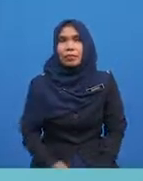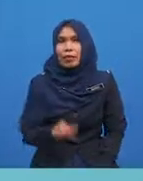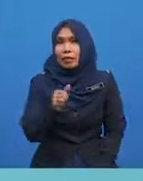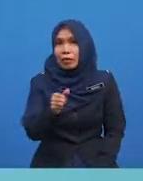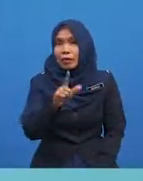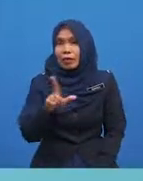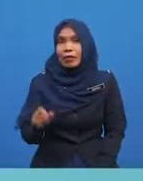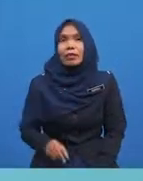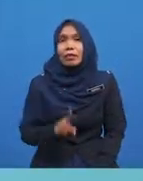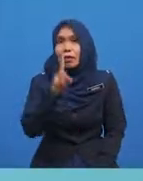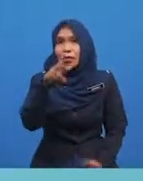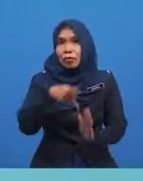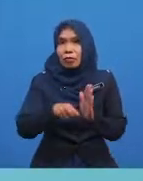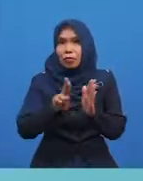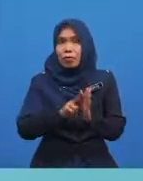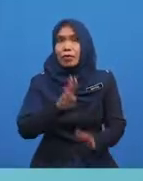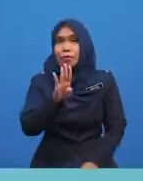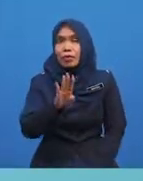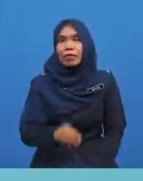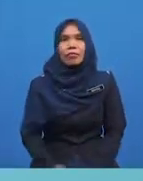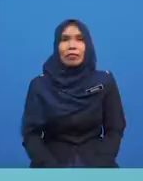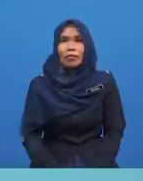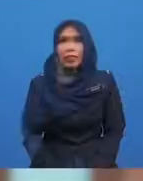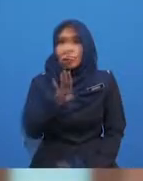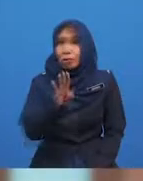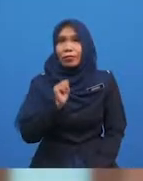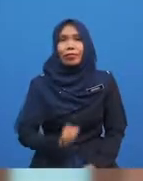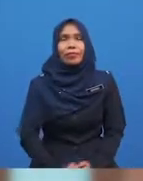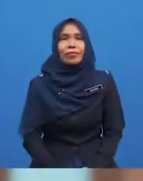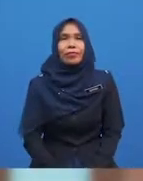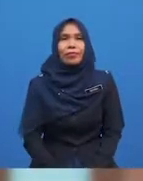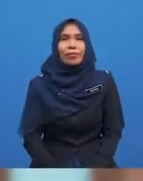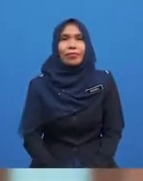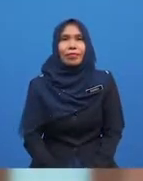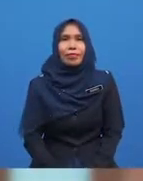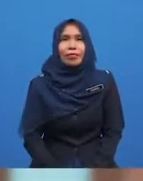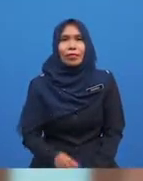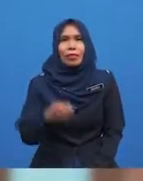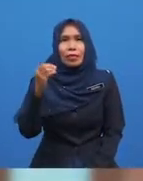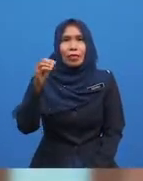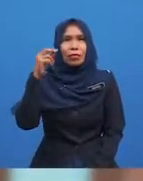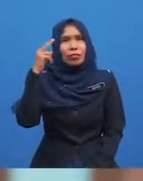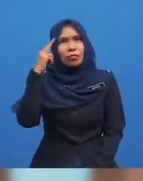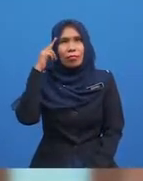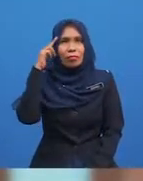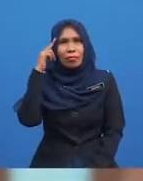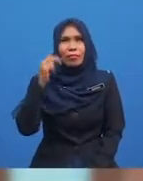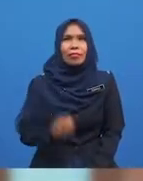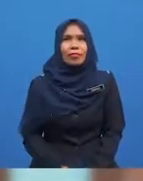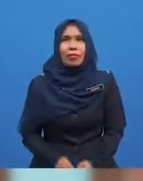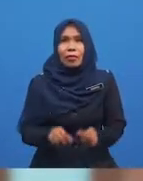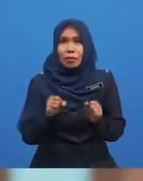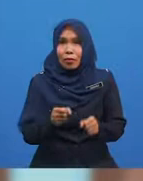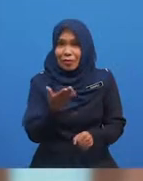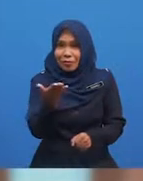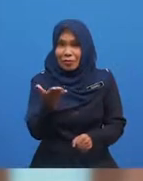1/4 atau suku. Cikgu keliru sekarang ini. Boleh